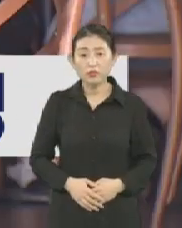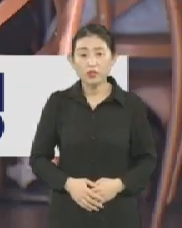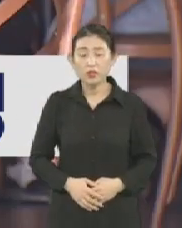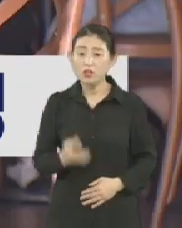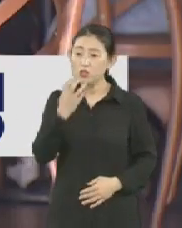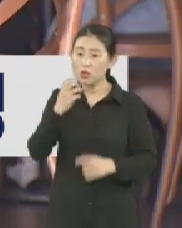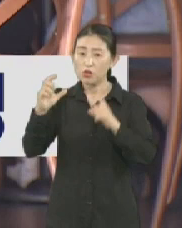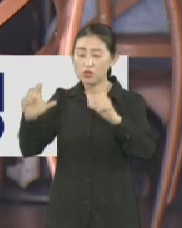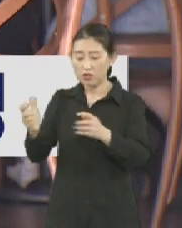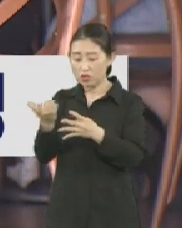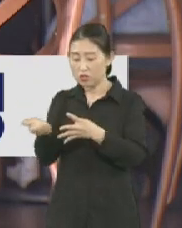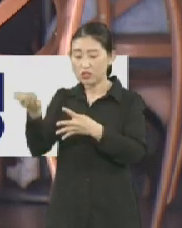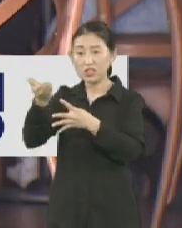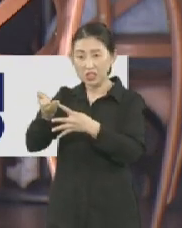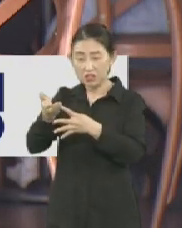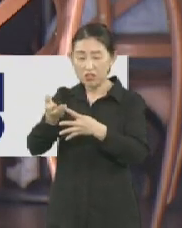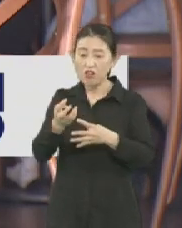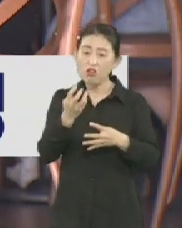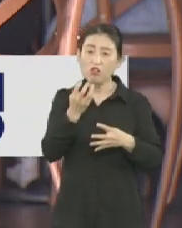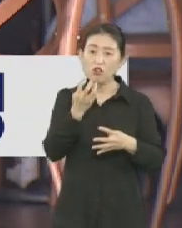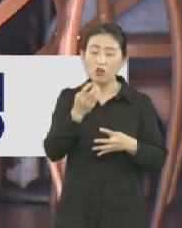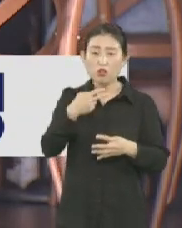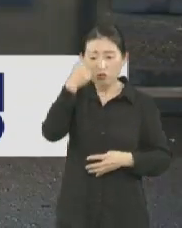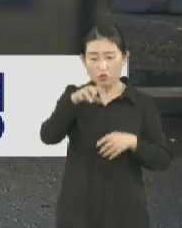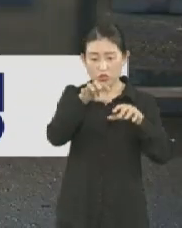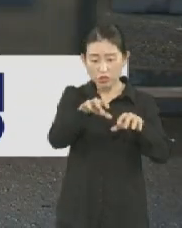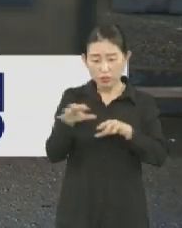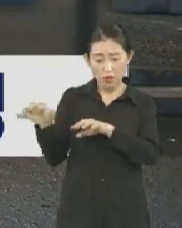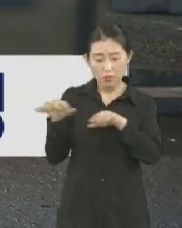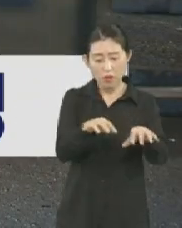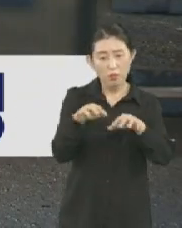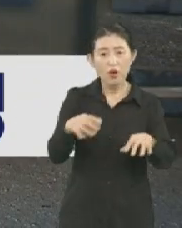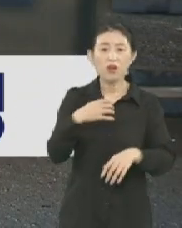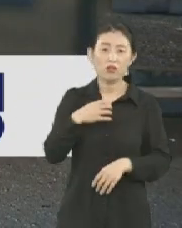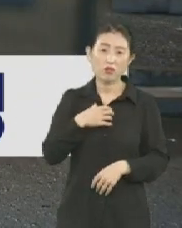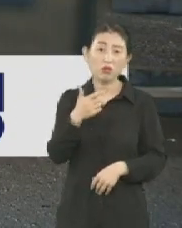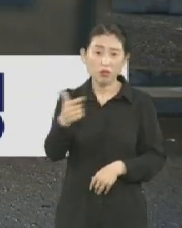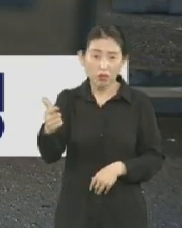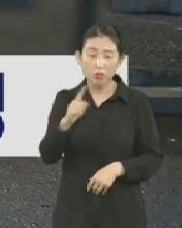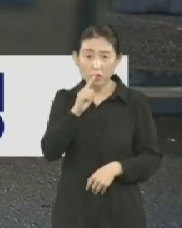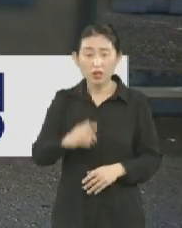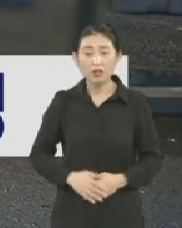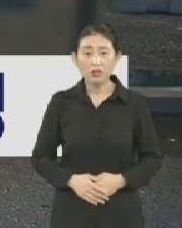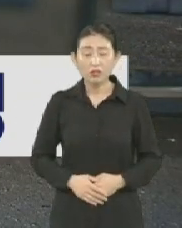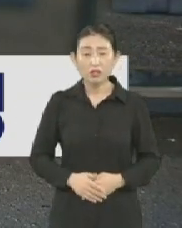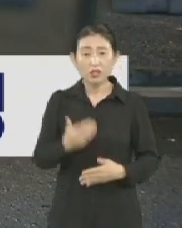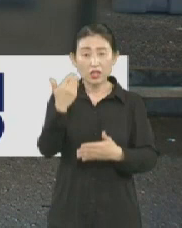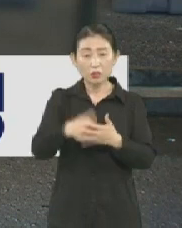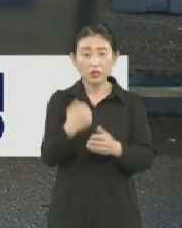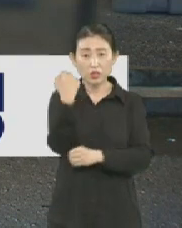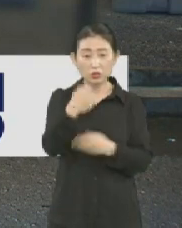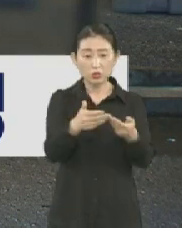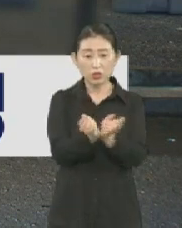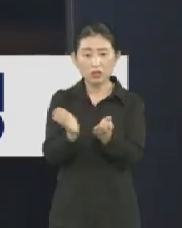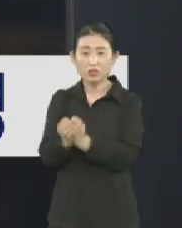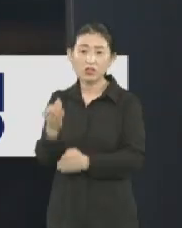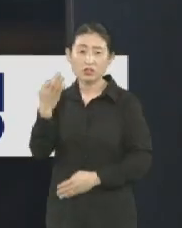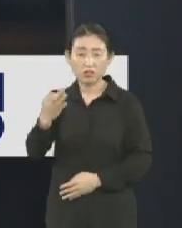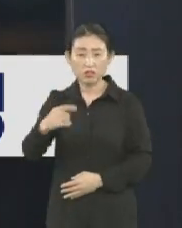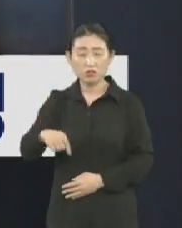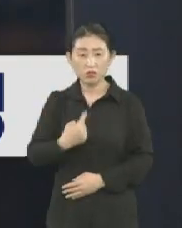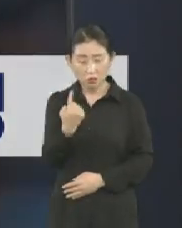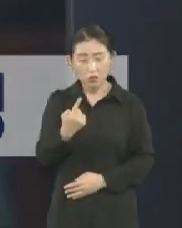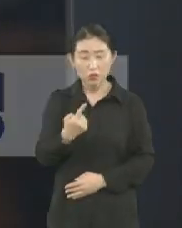수도권 4 단계 격상 에 따른 원정 융 객 증가 등 위험요인이 급증하기 때문으로 나머지 13개 시 군은 자체적인 협의를